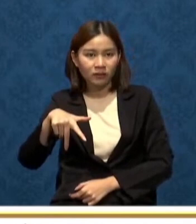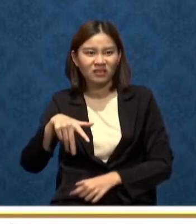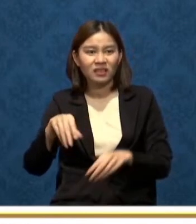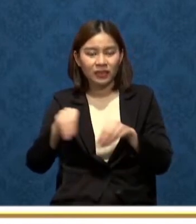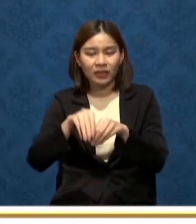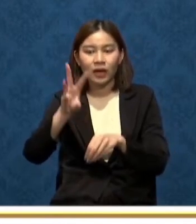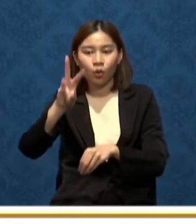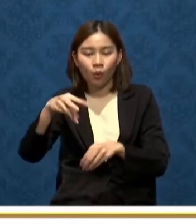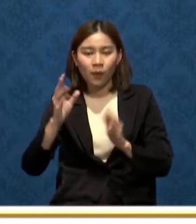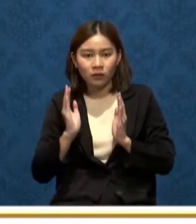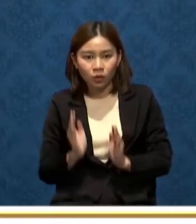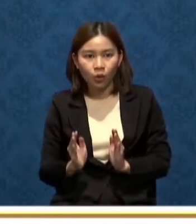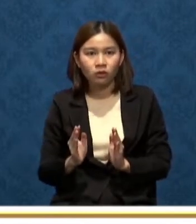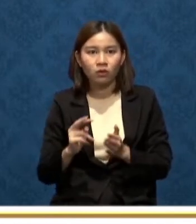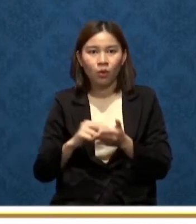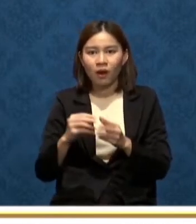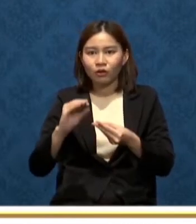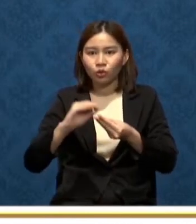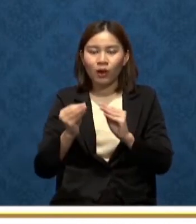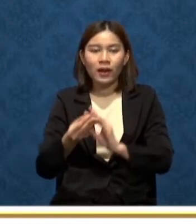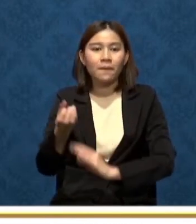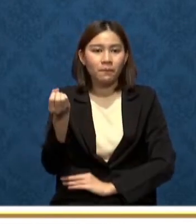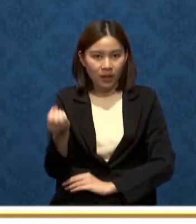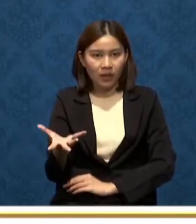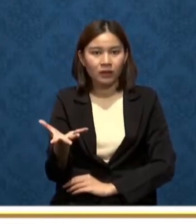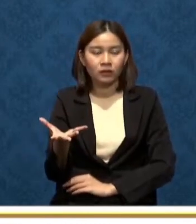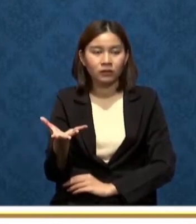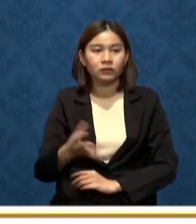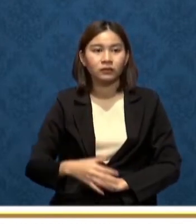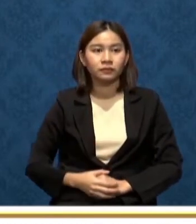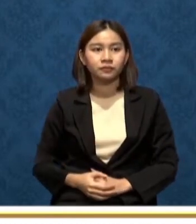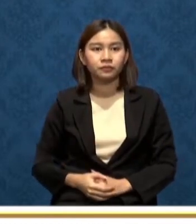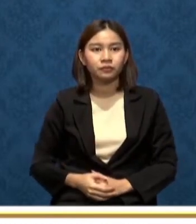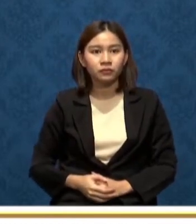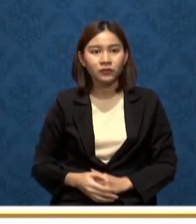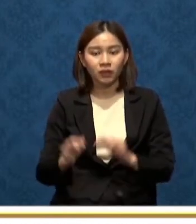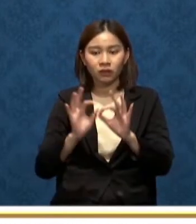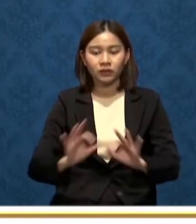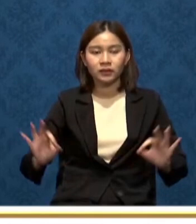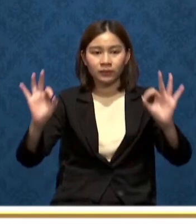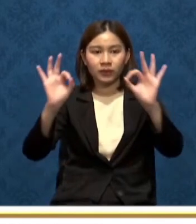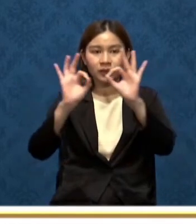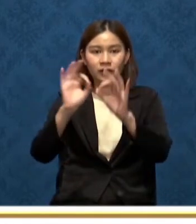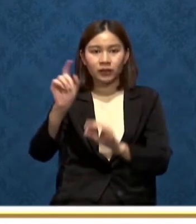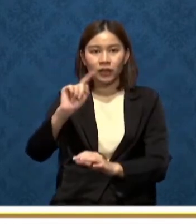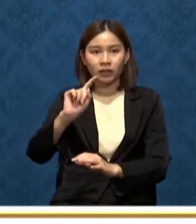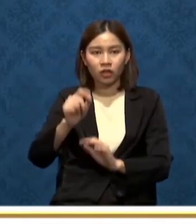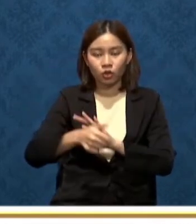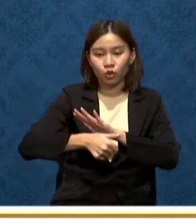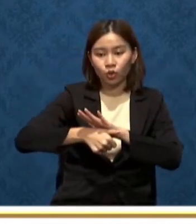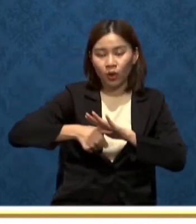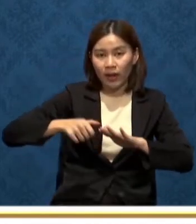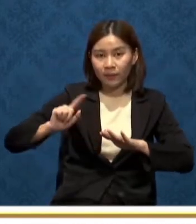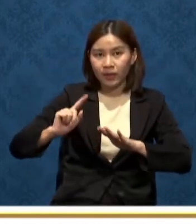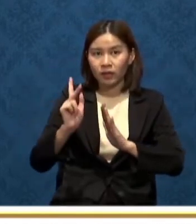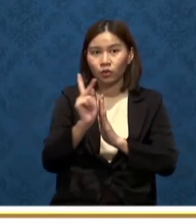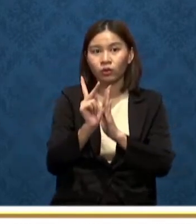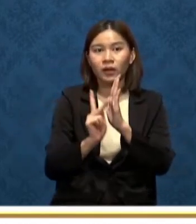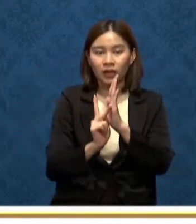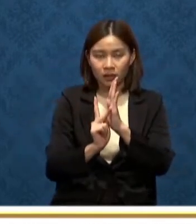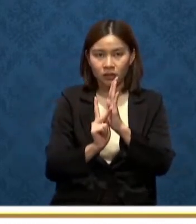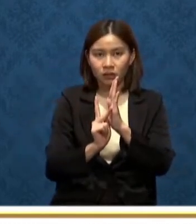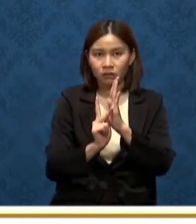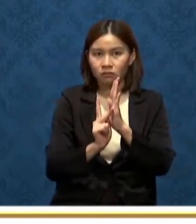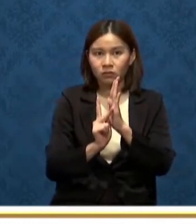บ 6,000ายนี้ไม่ใช่ตัเลกนน้อยครัท่านประทานครับและสำคญครันอกจากพวกเค้าต้องหลบอยู่ภายใ้กฎหมายที่